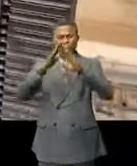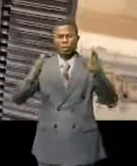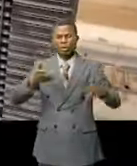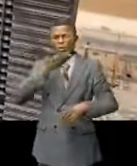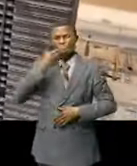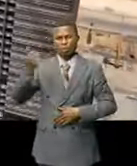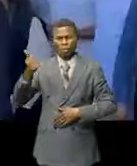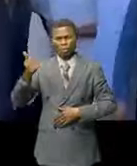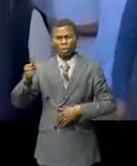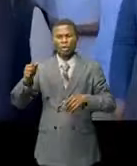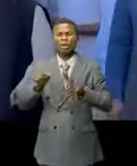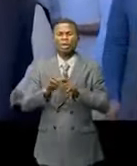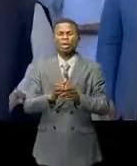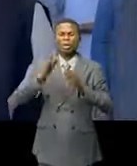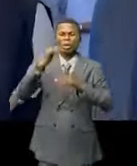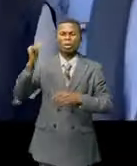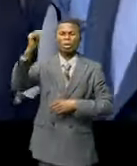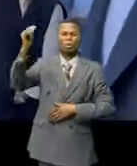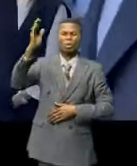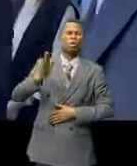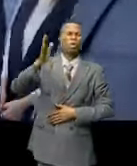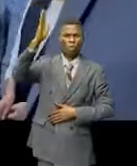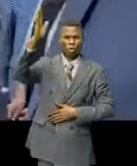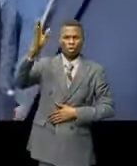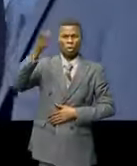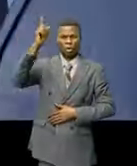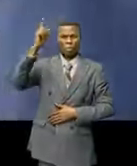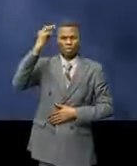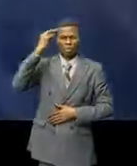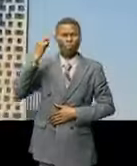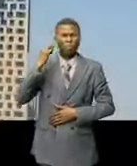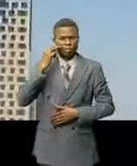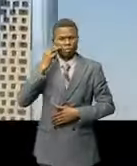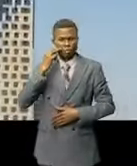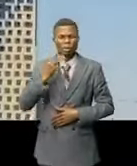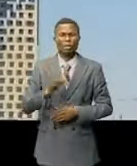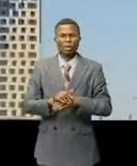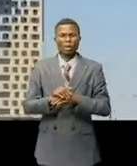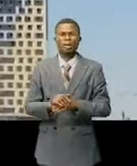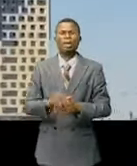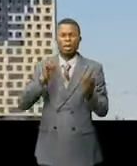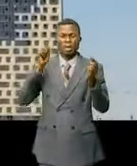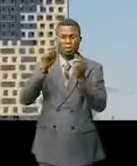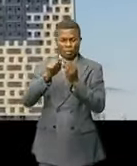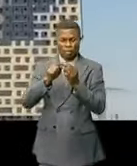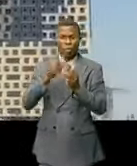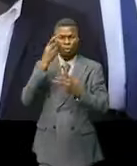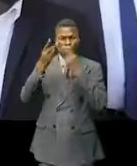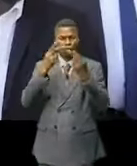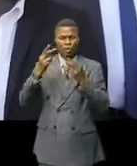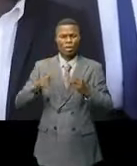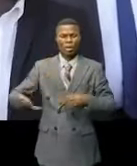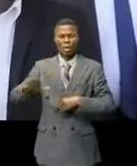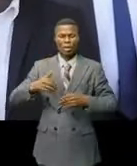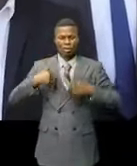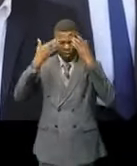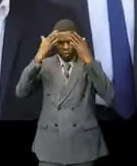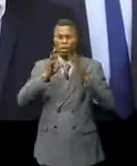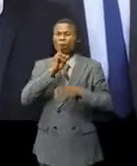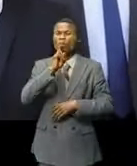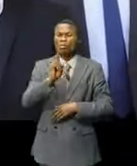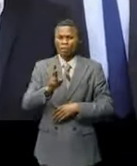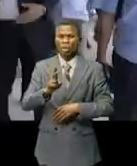du genre gratte-ciel et viaduc. Le chef de l'exécutif national qui a circonscrit l'objet de sa visite égyptienne, il est possible de réaliser